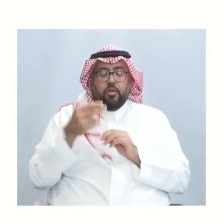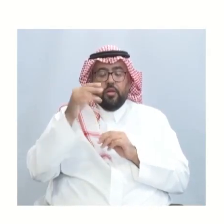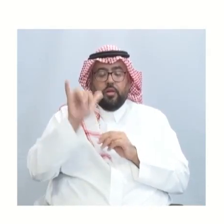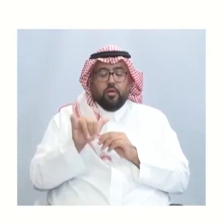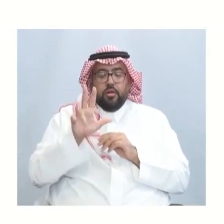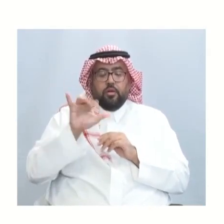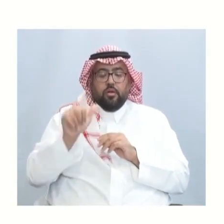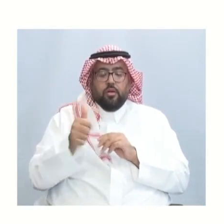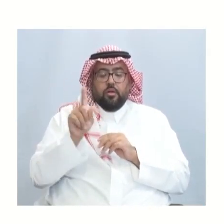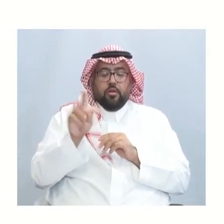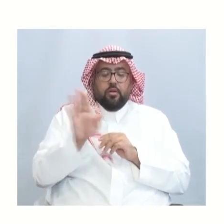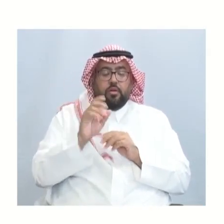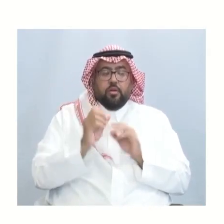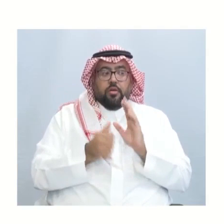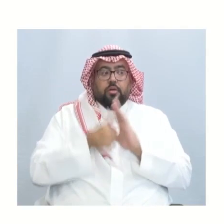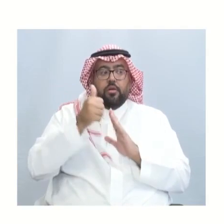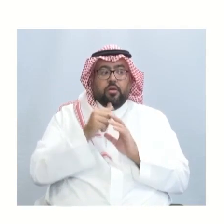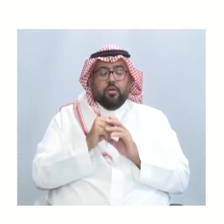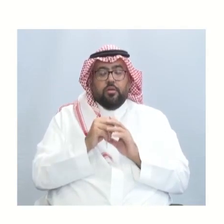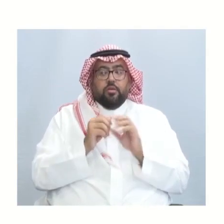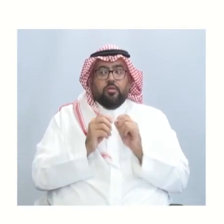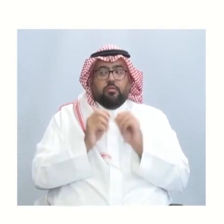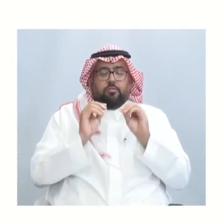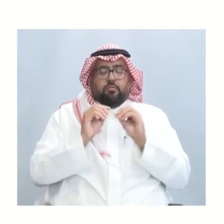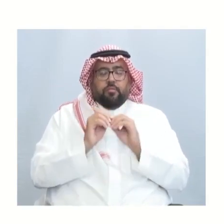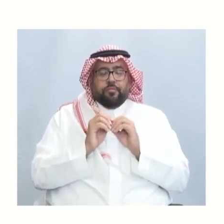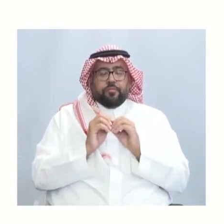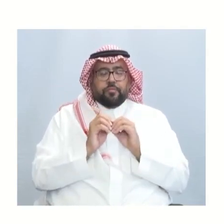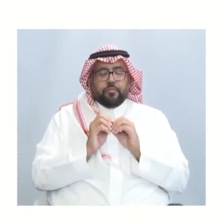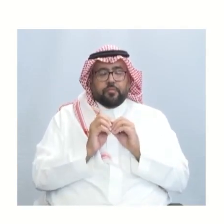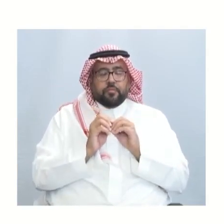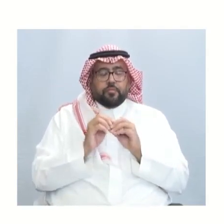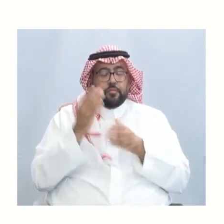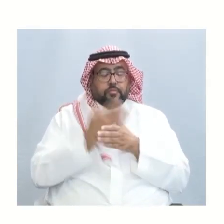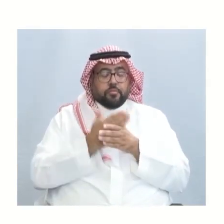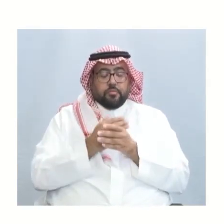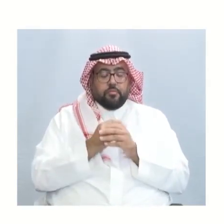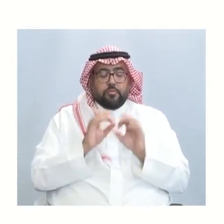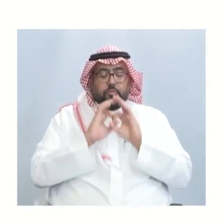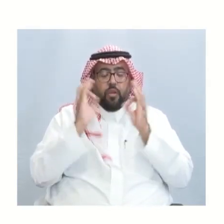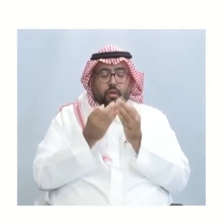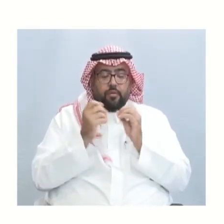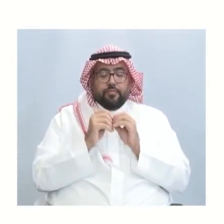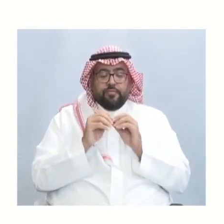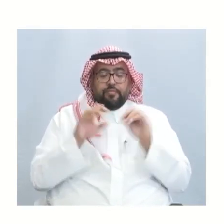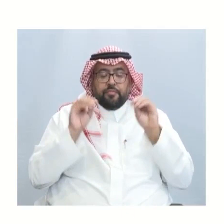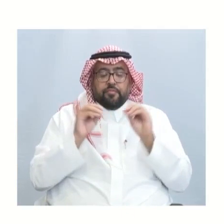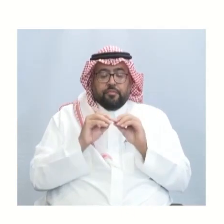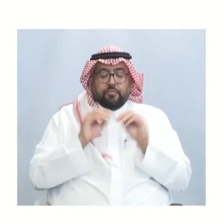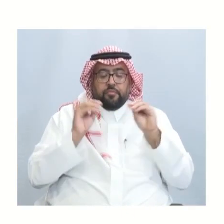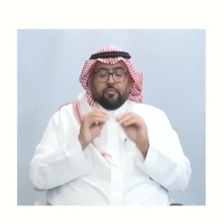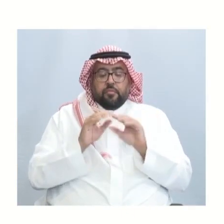اليابسه ونجحت في العيش على اليابسه بصوره كامله بسبب وجود مجموعه من التكيفات التي